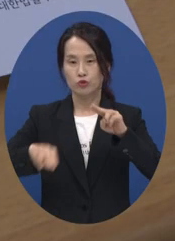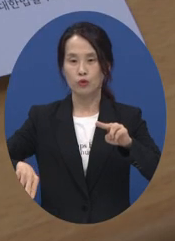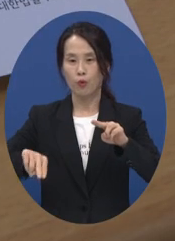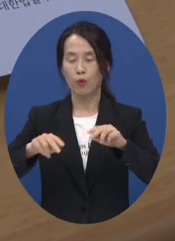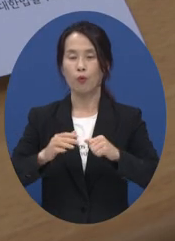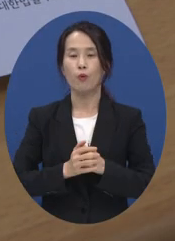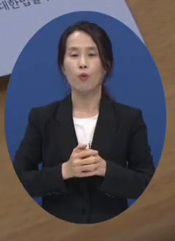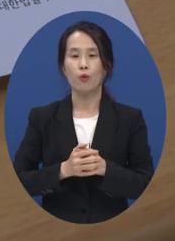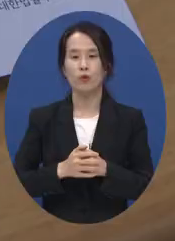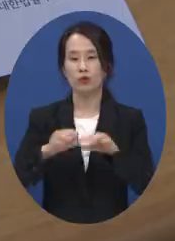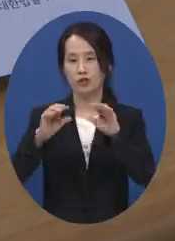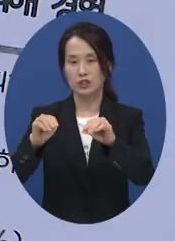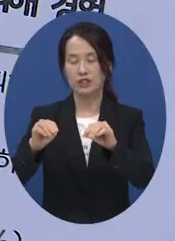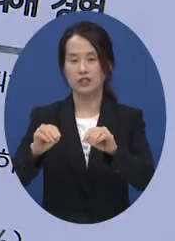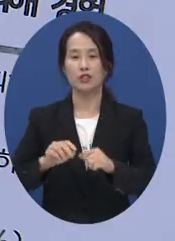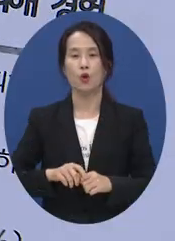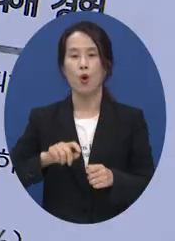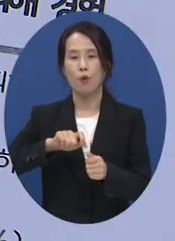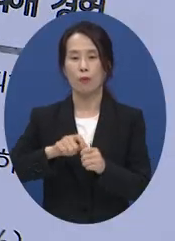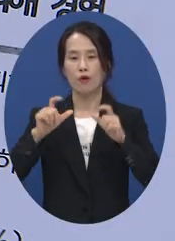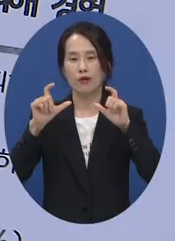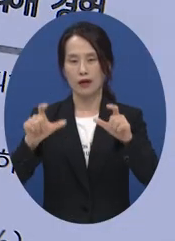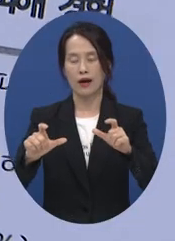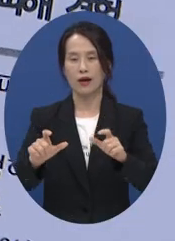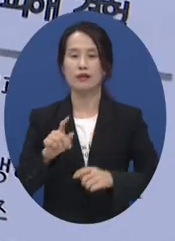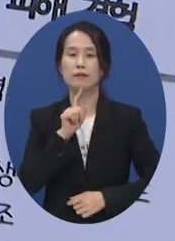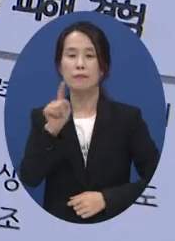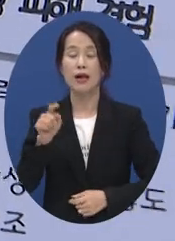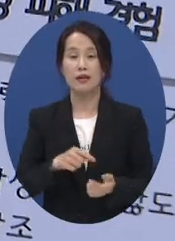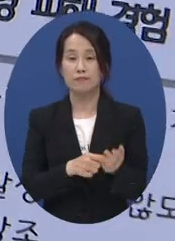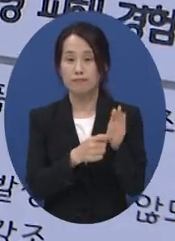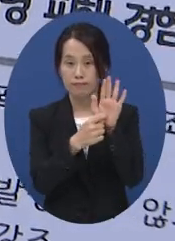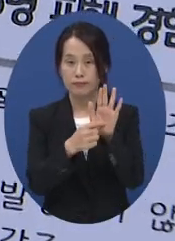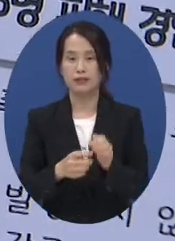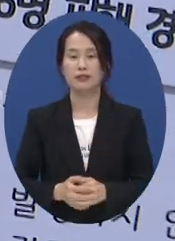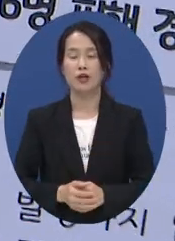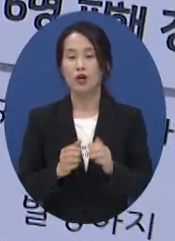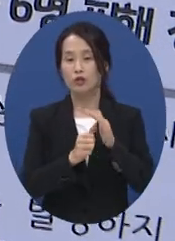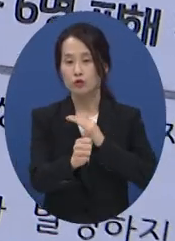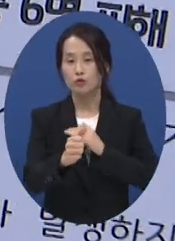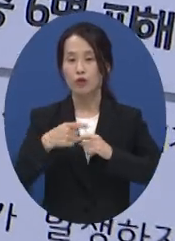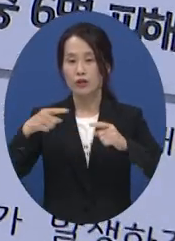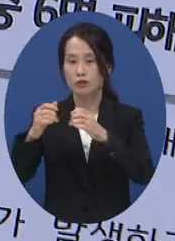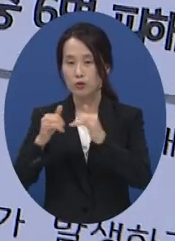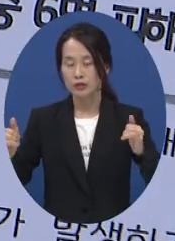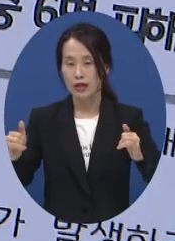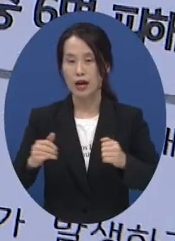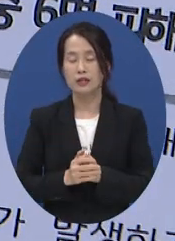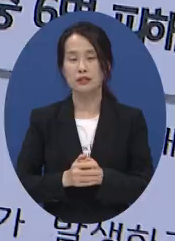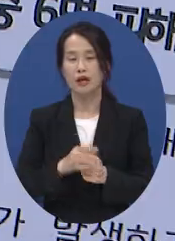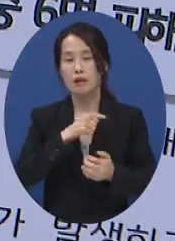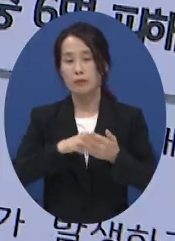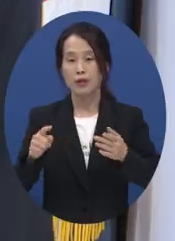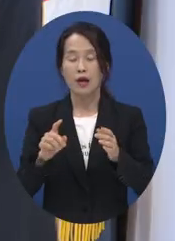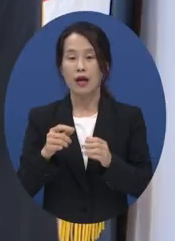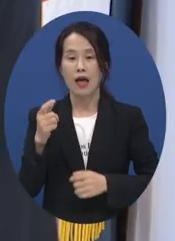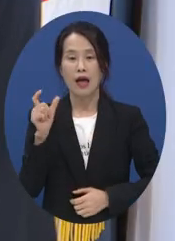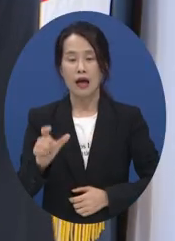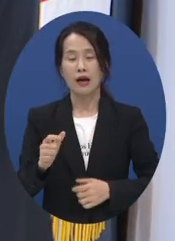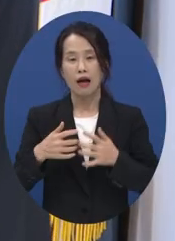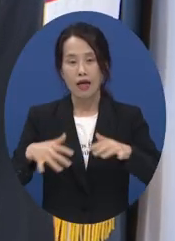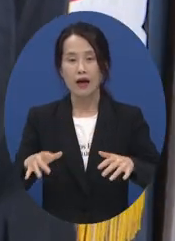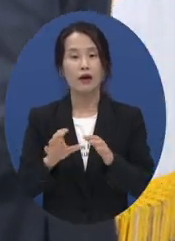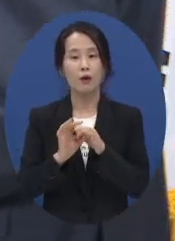기준을 강화하는 제도 개선안도 마련해 내놨습니다. 선수와 지도자는 피해 경중에 상관없이 3회 적발되면